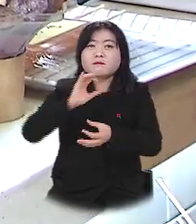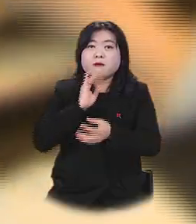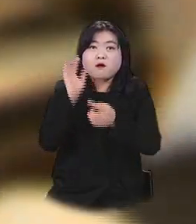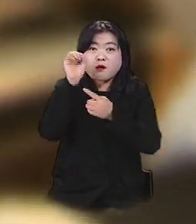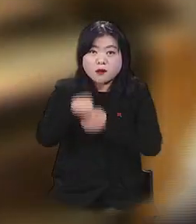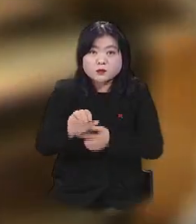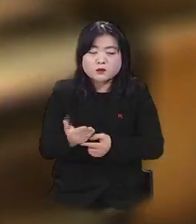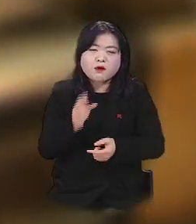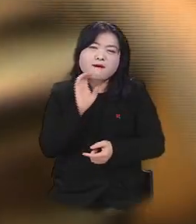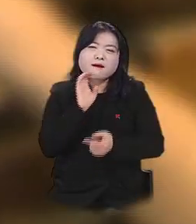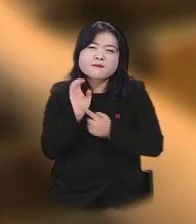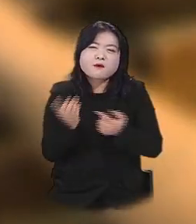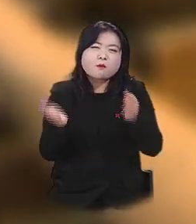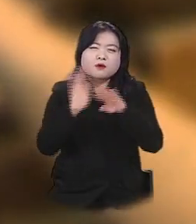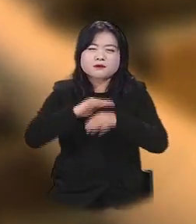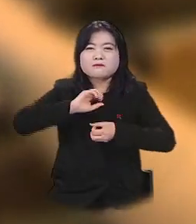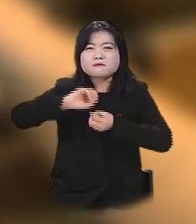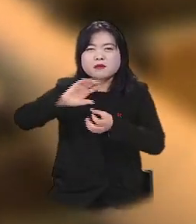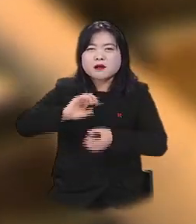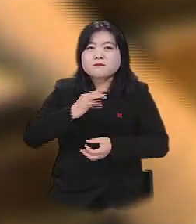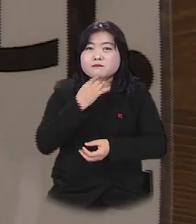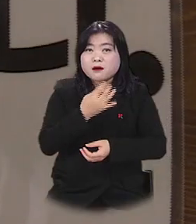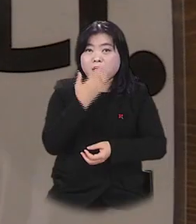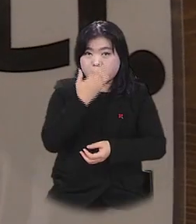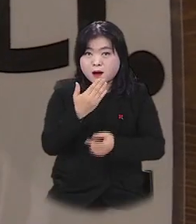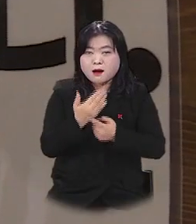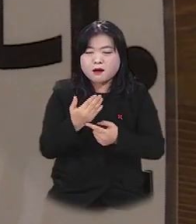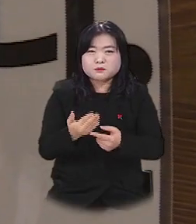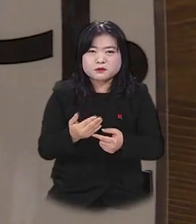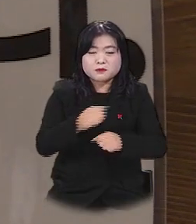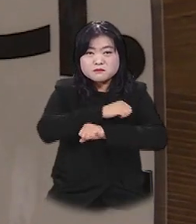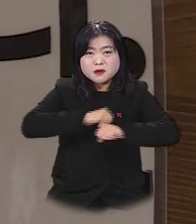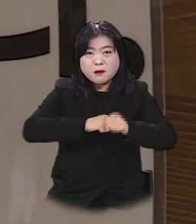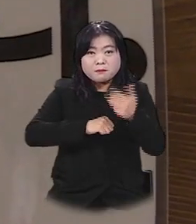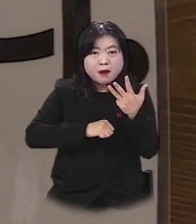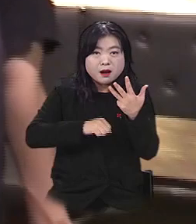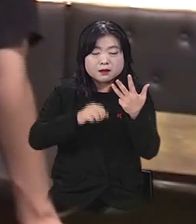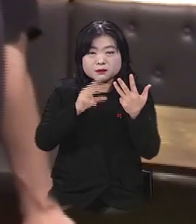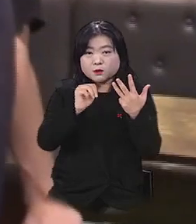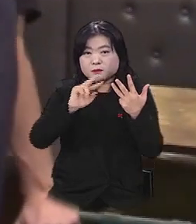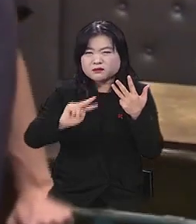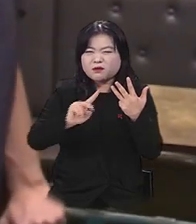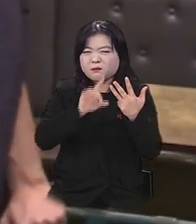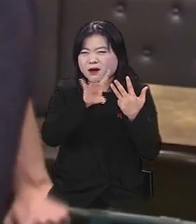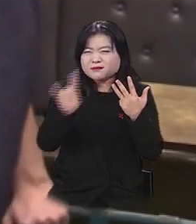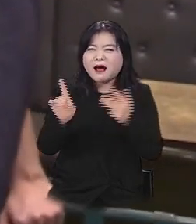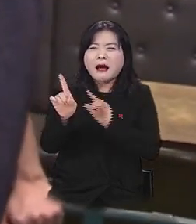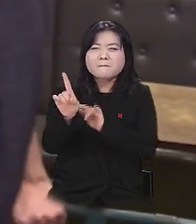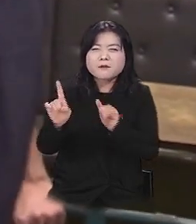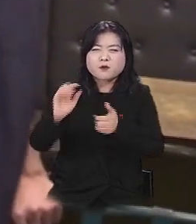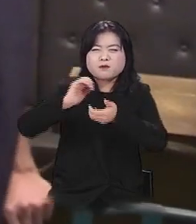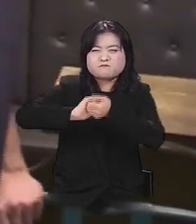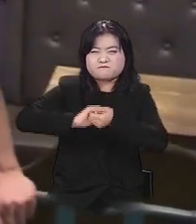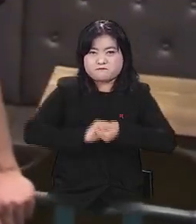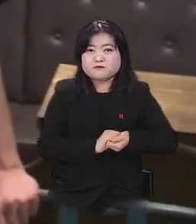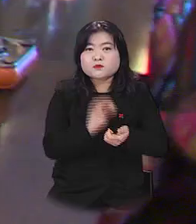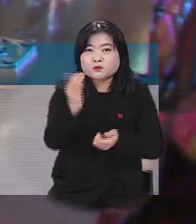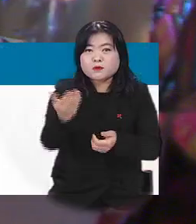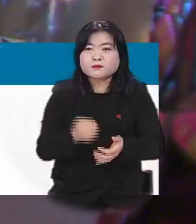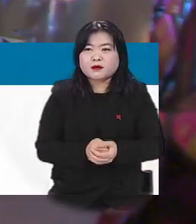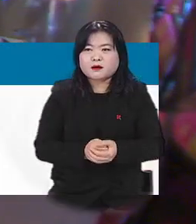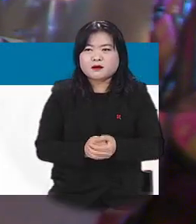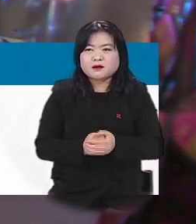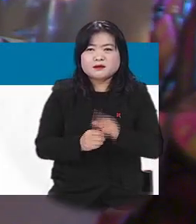허용되고 카페는 포장 배달만 가능한데 시설 면적 8제곱미터당 1명으로 인원까지 제한됩니다.